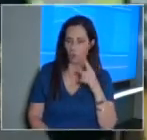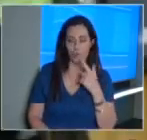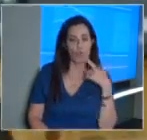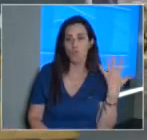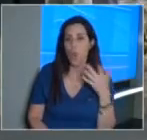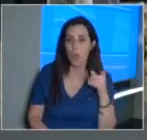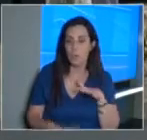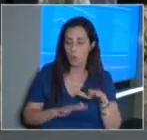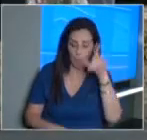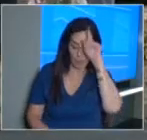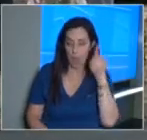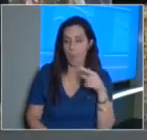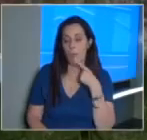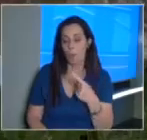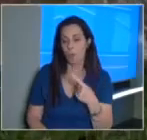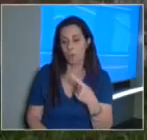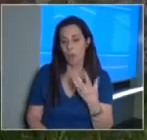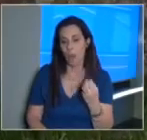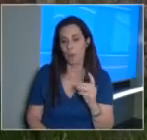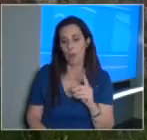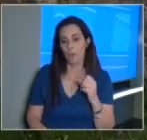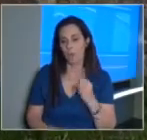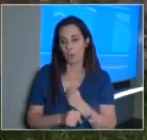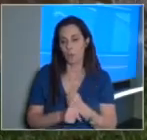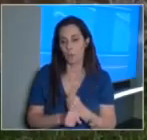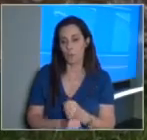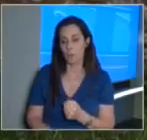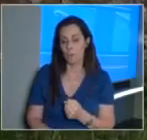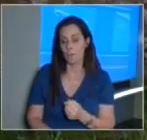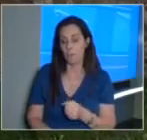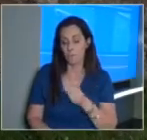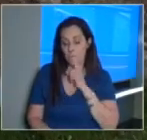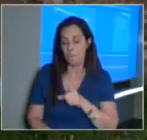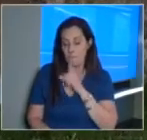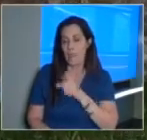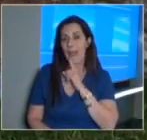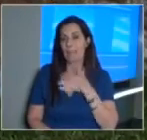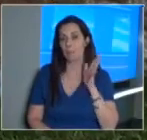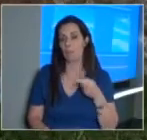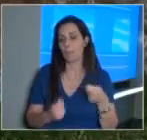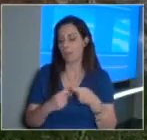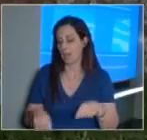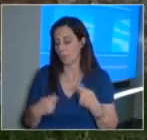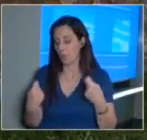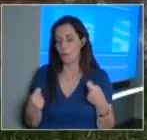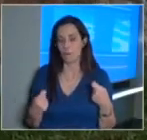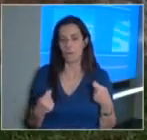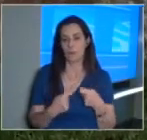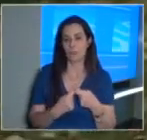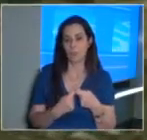שבמשך שנים הם דיברו לא מעט, אבל עשו מעט מאוד. מבחינת חינוך,